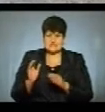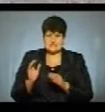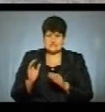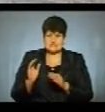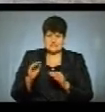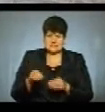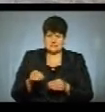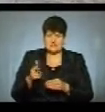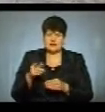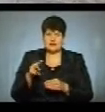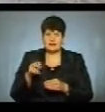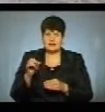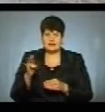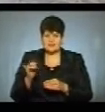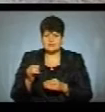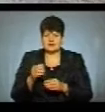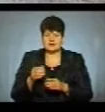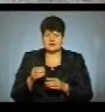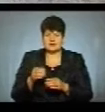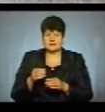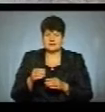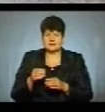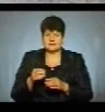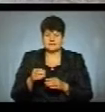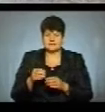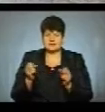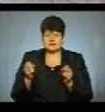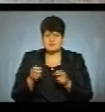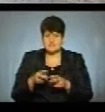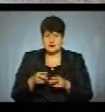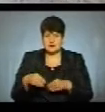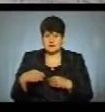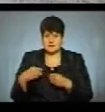Це, там давали такі бетонні такі спеціальні ці